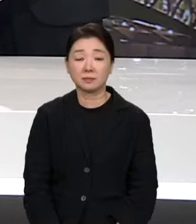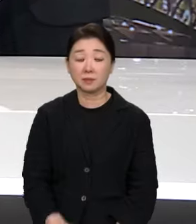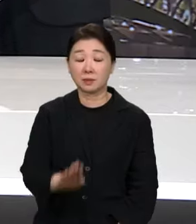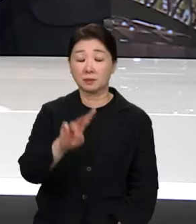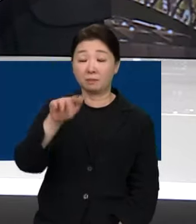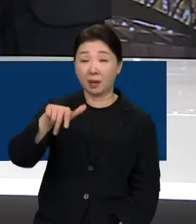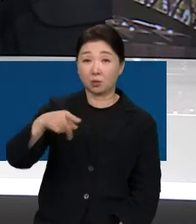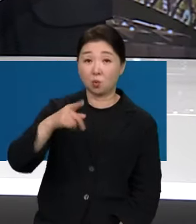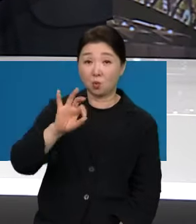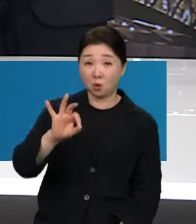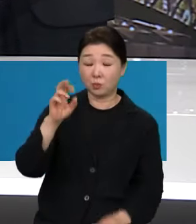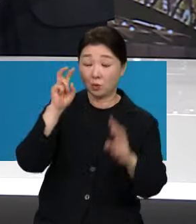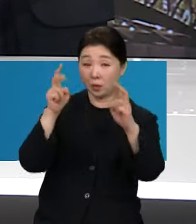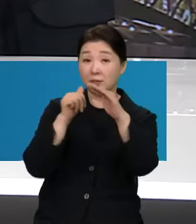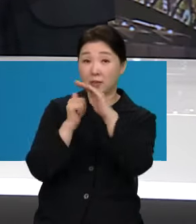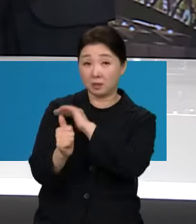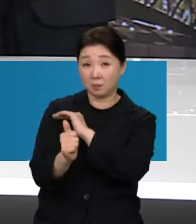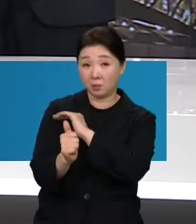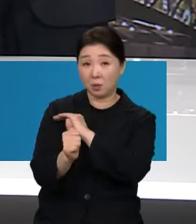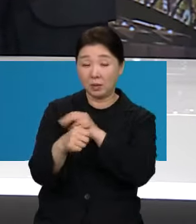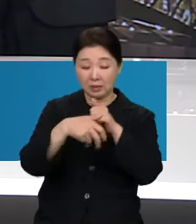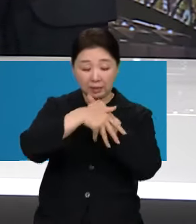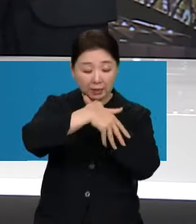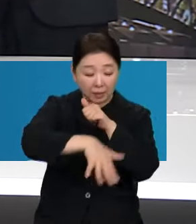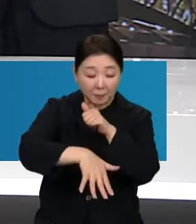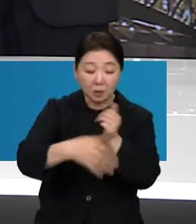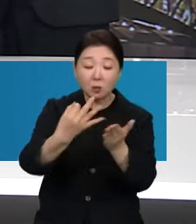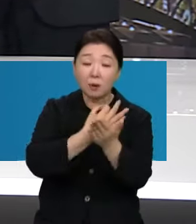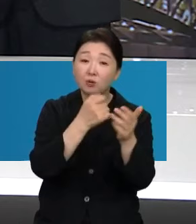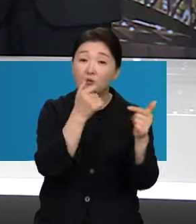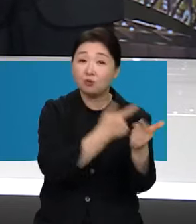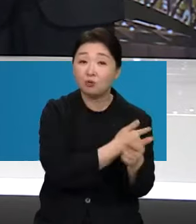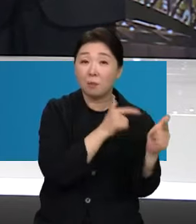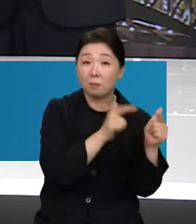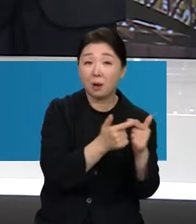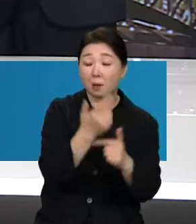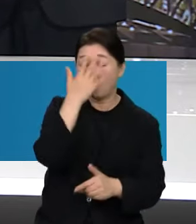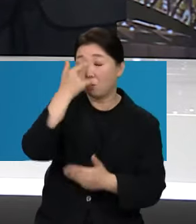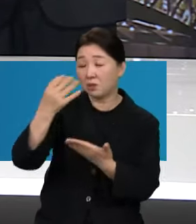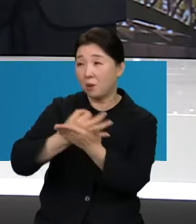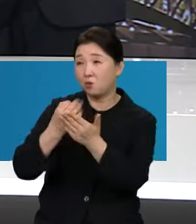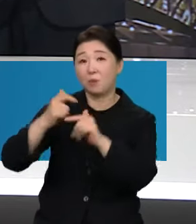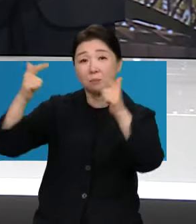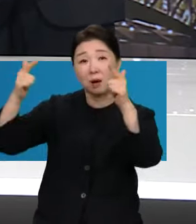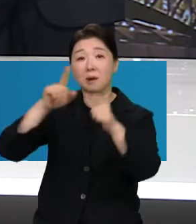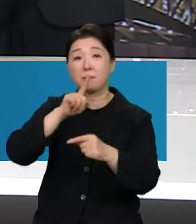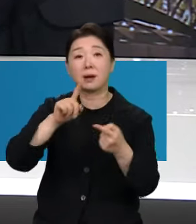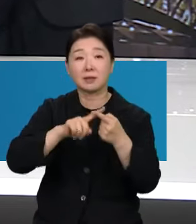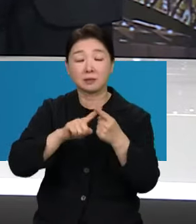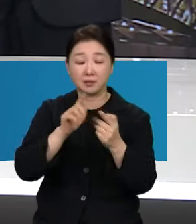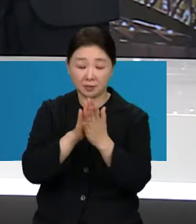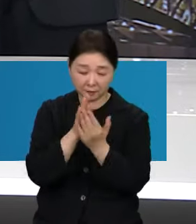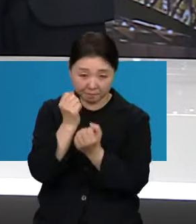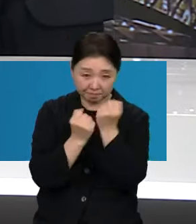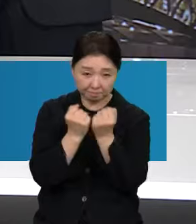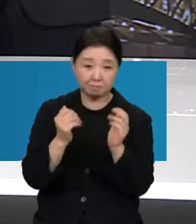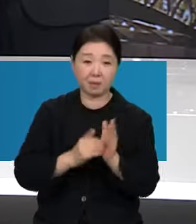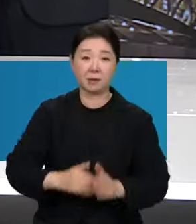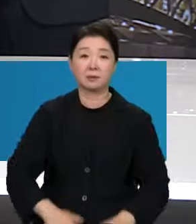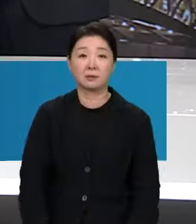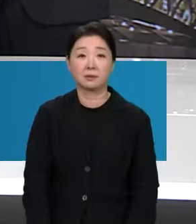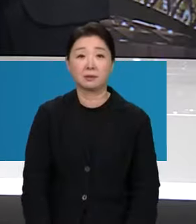백종원 더번코리아 대표가 가맹점 매출이 줄어드는 동안 본사 매출만 급증했다는 주장에 대해 직접 해명하고